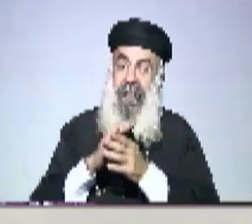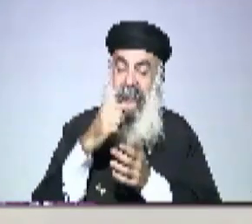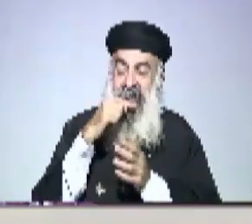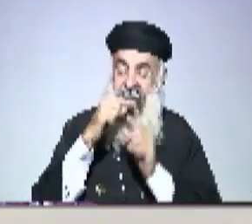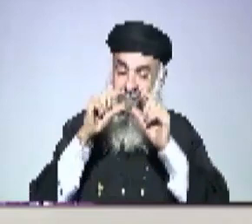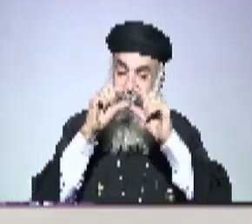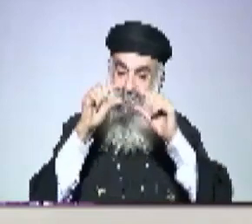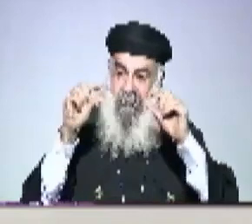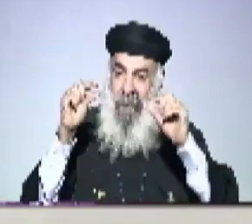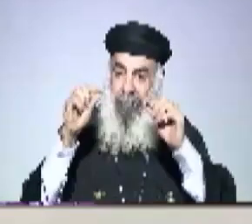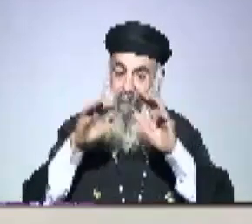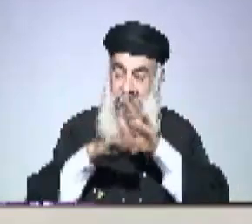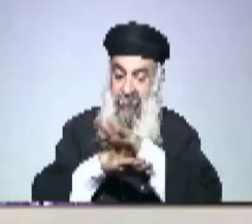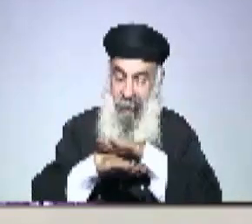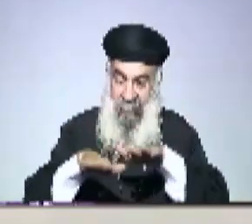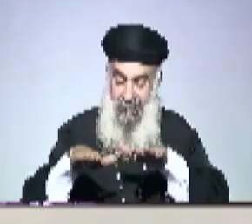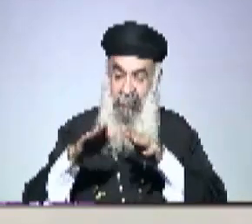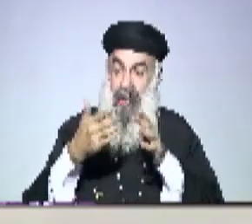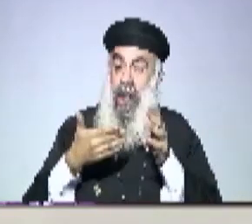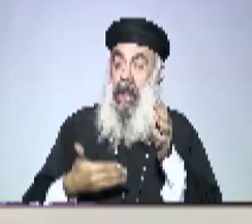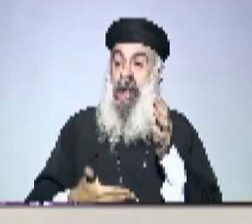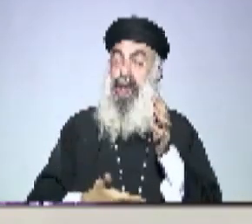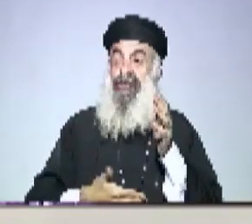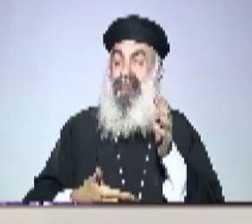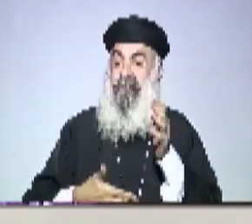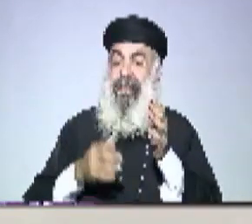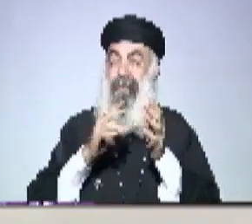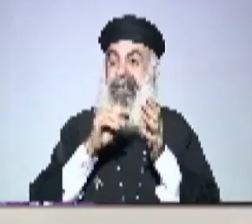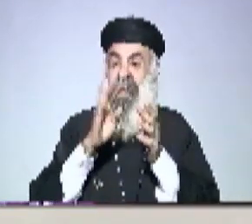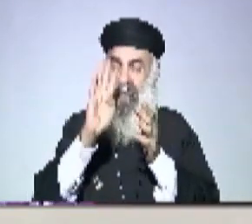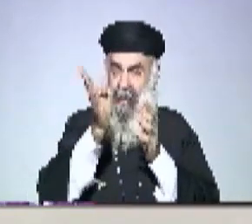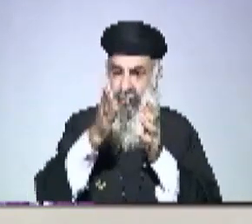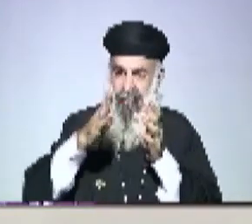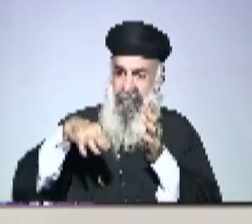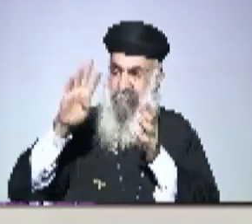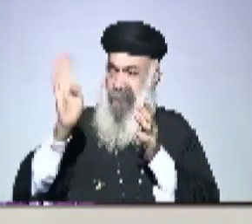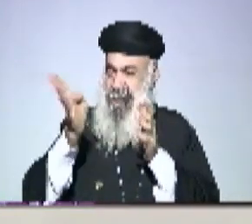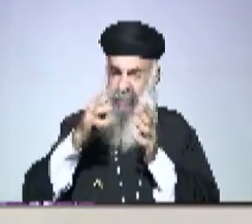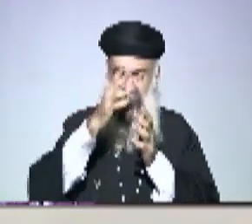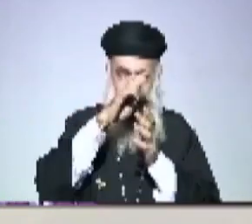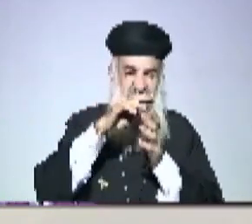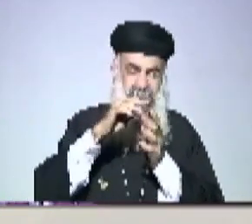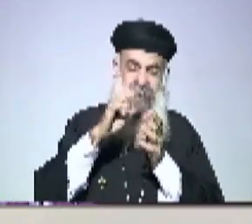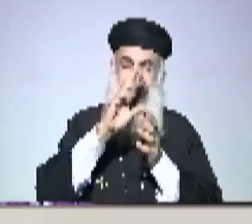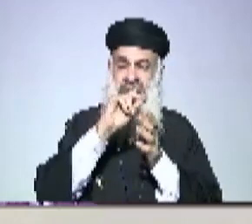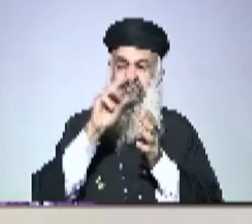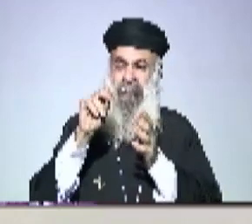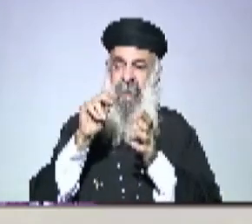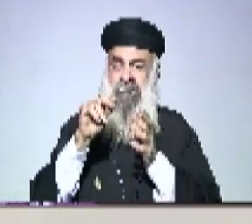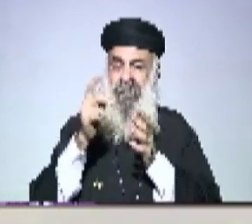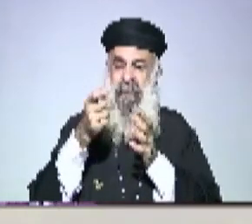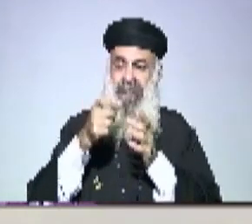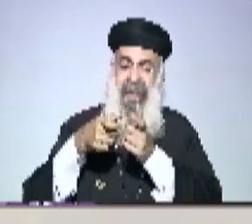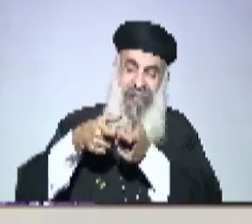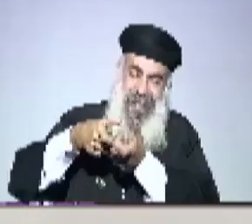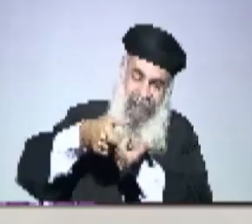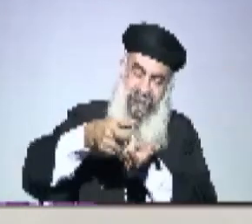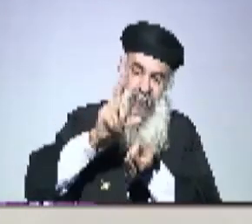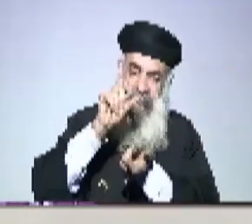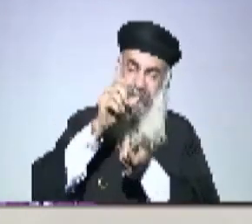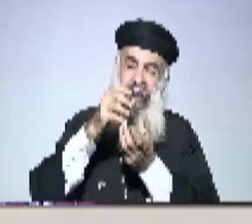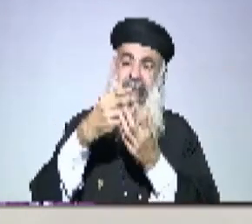جميل لان الارض لما يكون عطشانه تبقى متشققه وكانها محتاجه شويه ميه